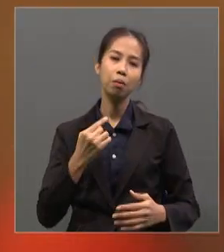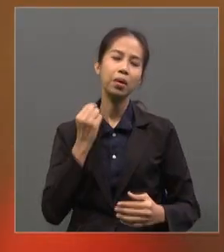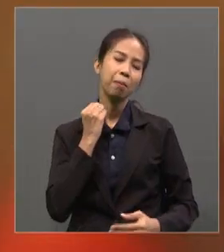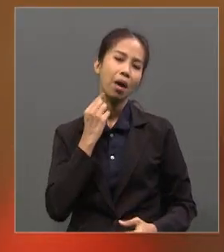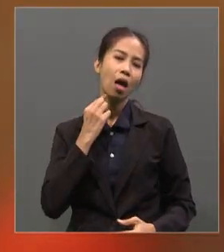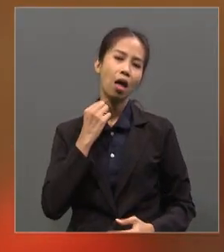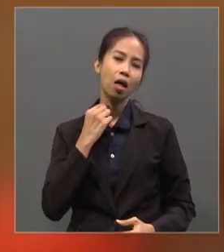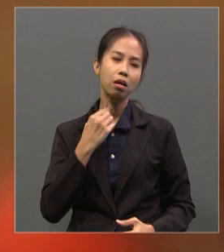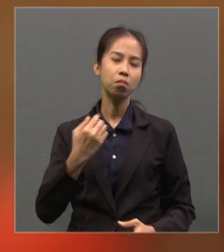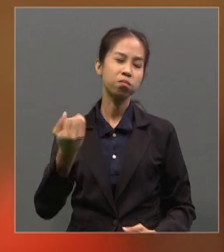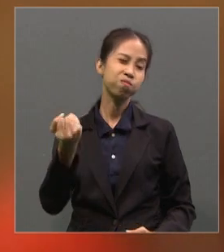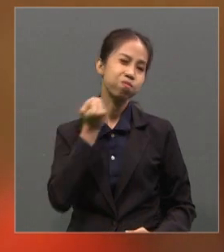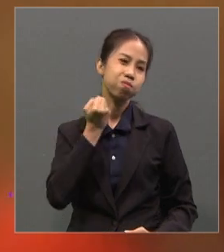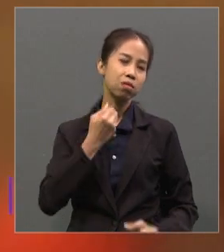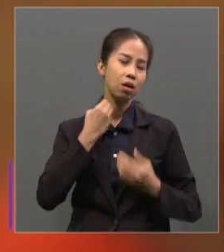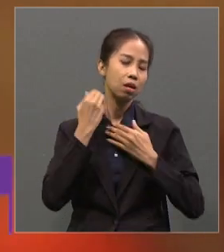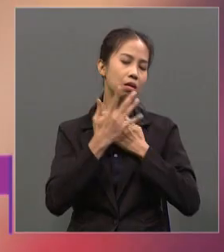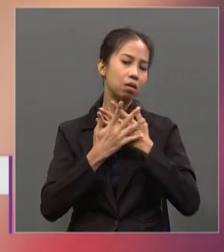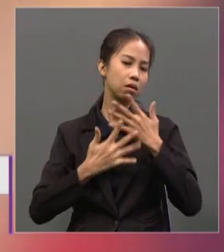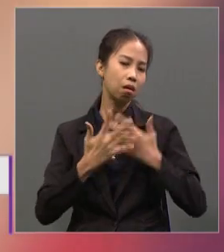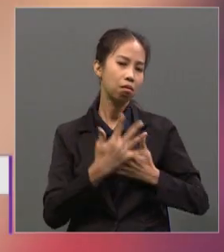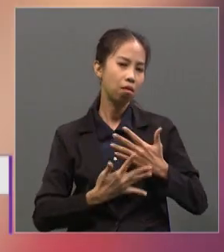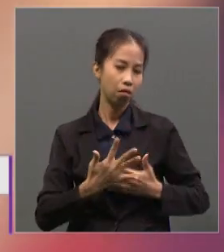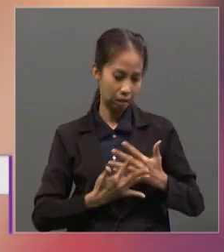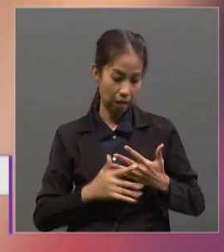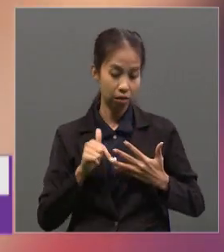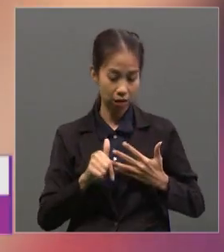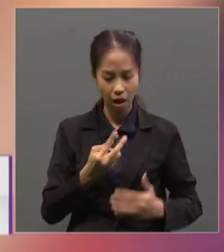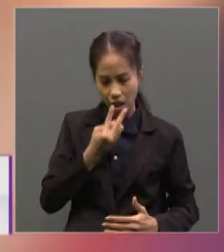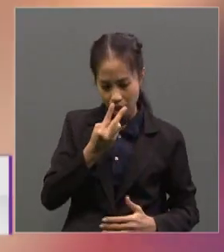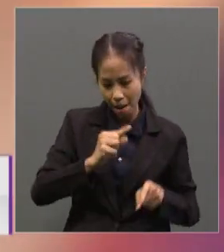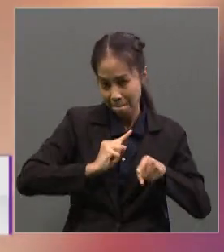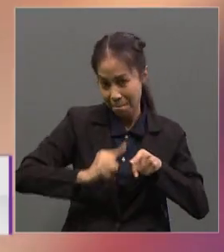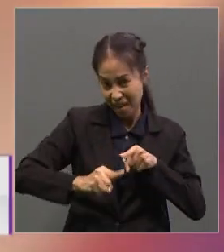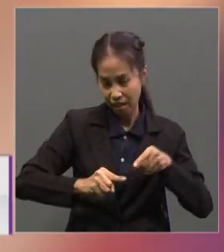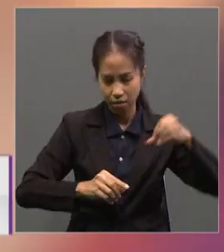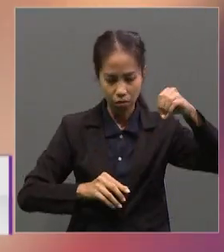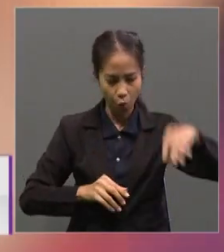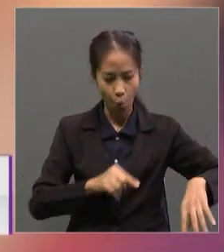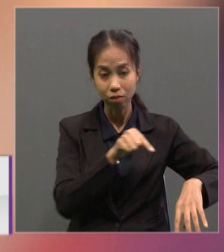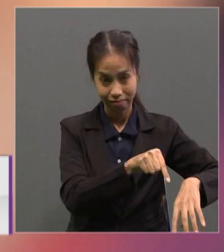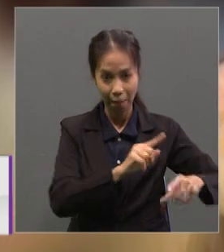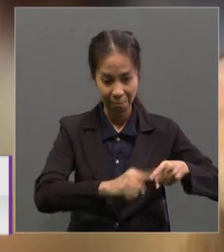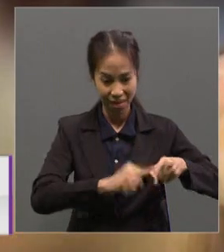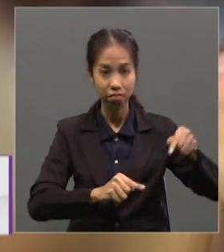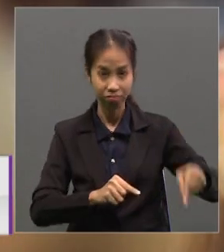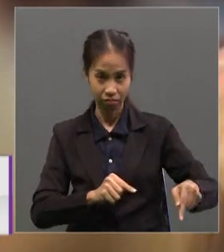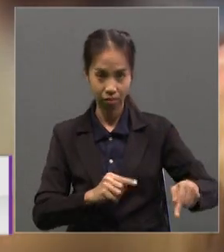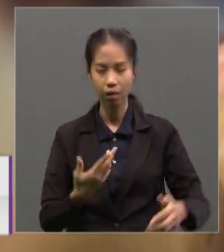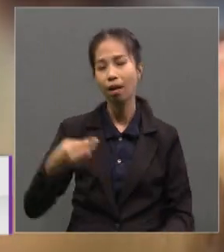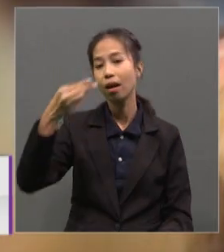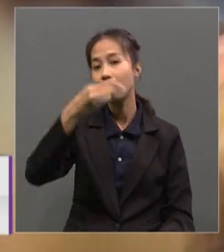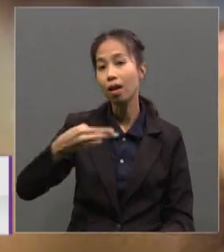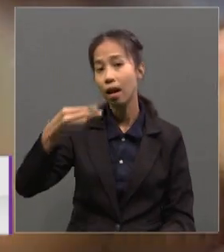แผลถูกของมีคมแทงเลือดไหลนองไกลกันก็พบมีดเปื้อนเลือดตกอยู่ด้วยหลานชายอายุ25